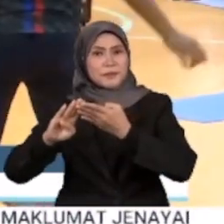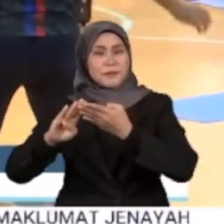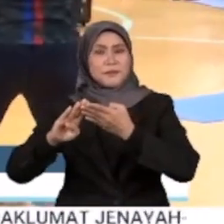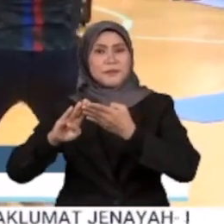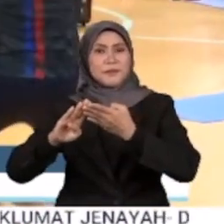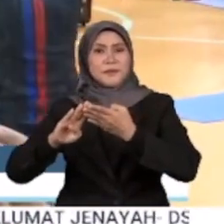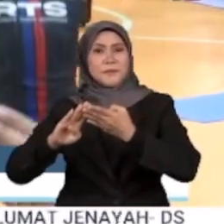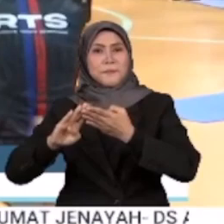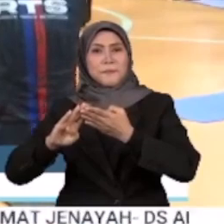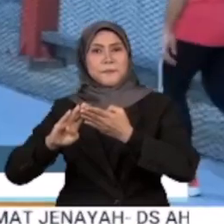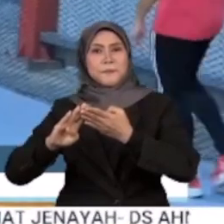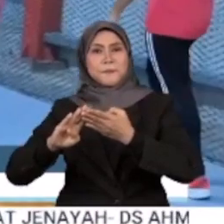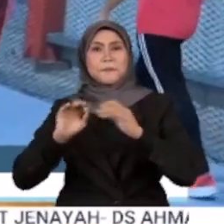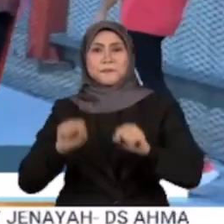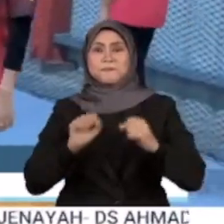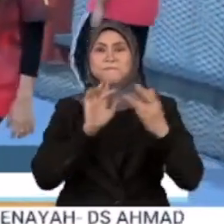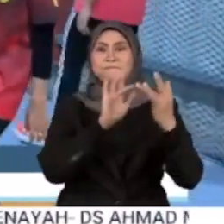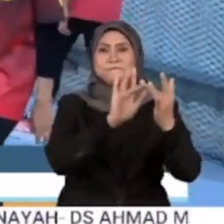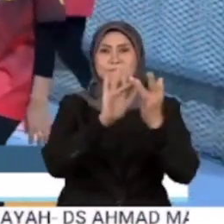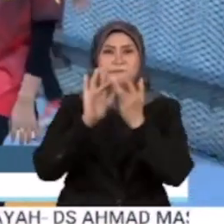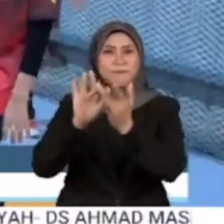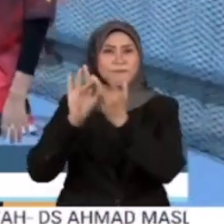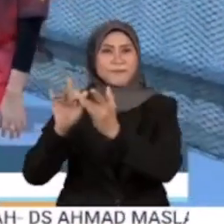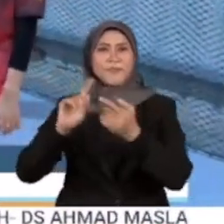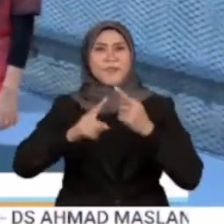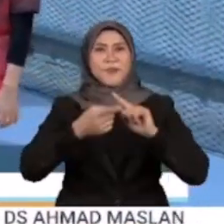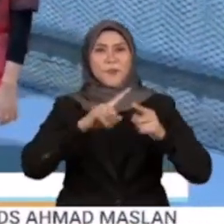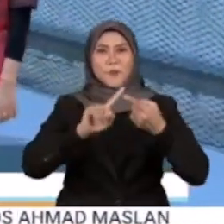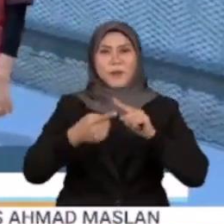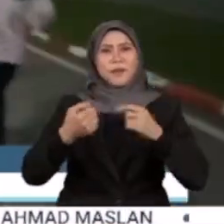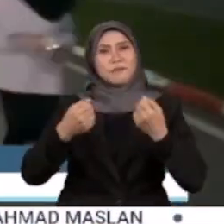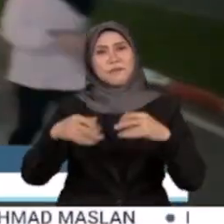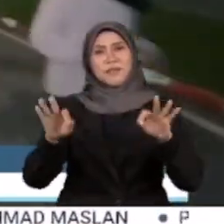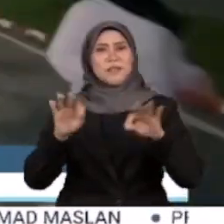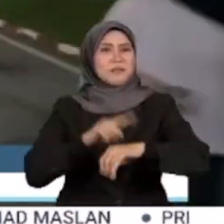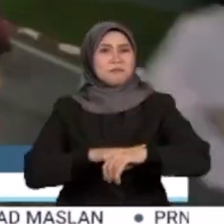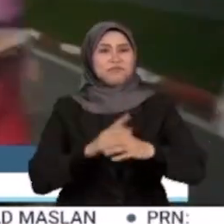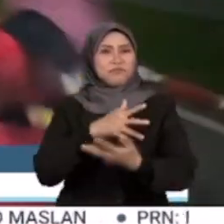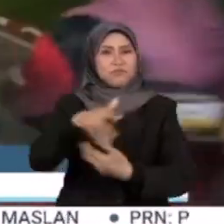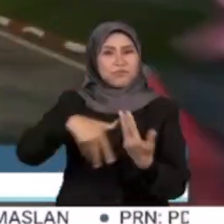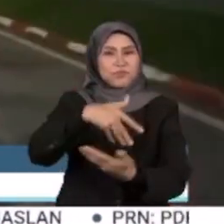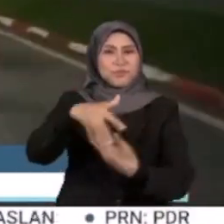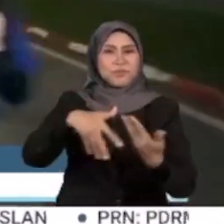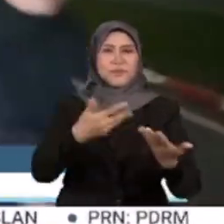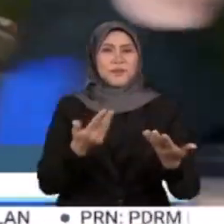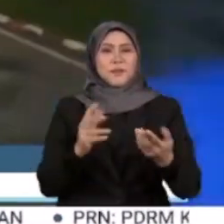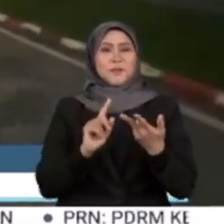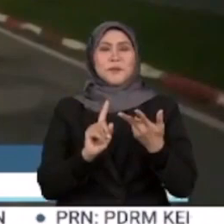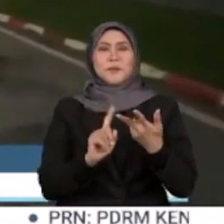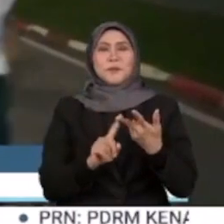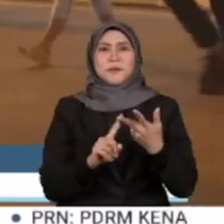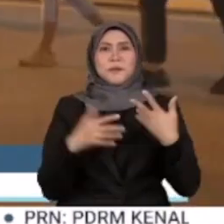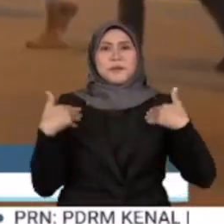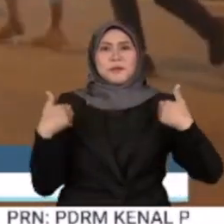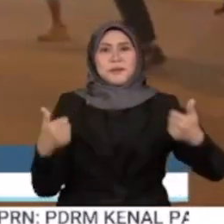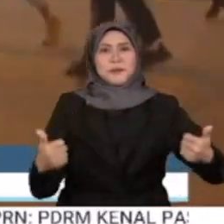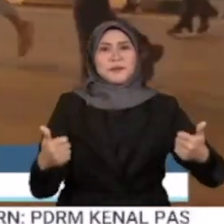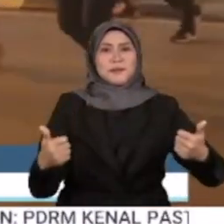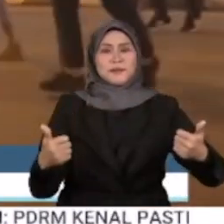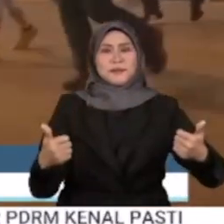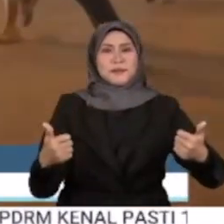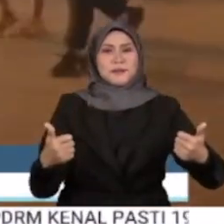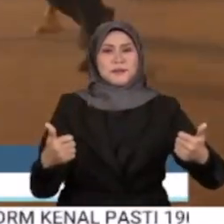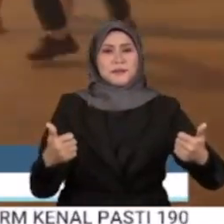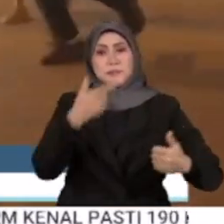dapat networking untuk bersama kawan-kawan luangkan masa. Yang kedua, untuk dari segi kesihatan tu yang tadi saya